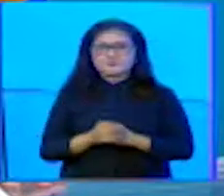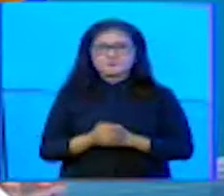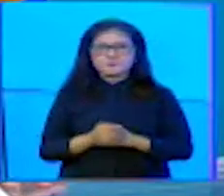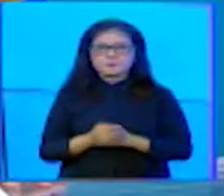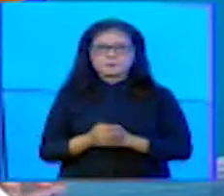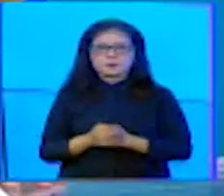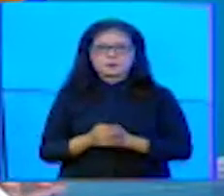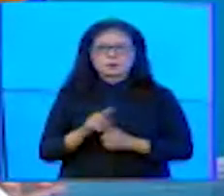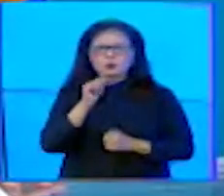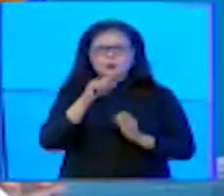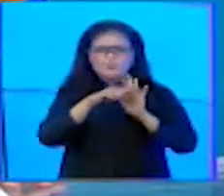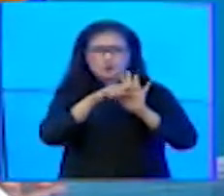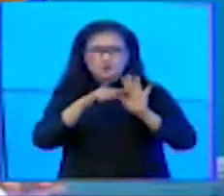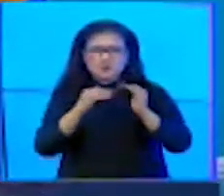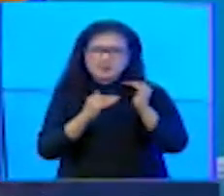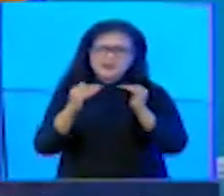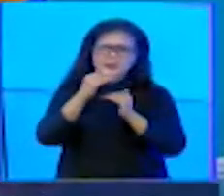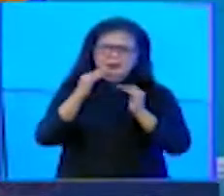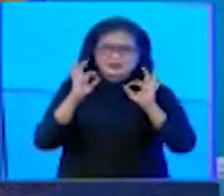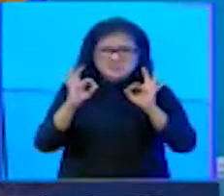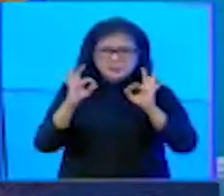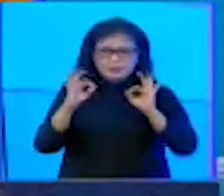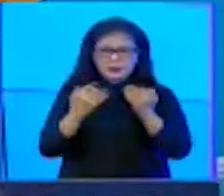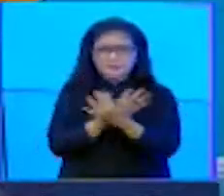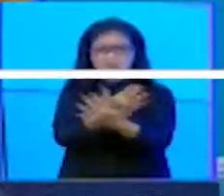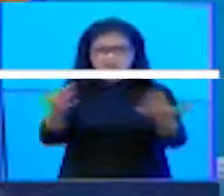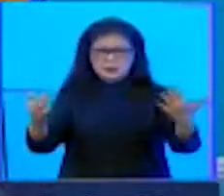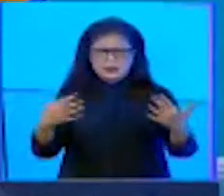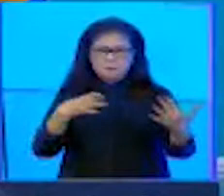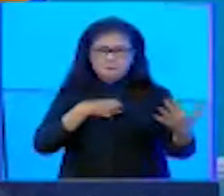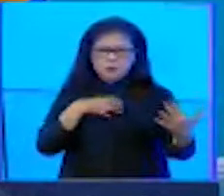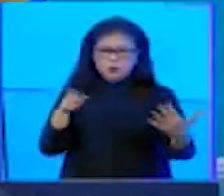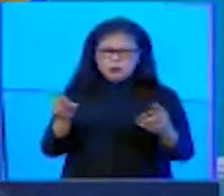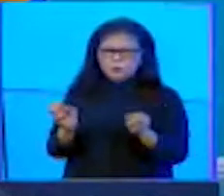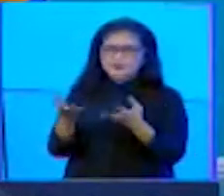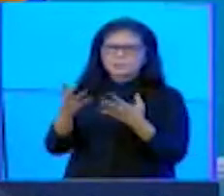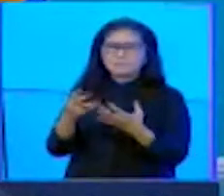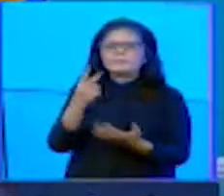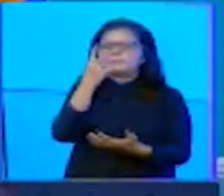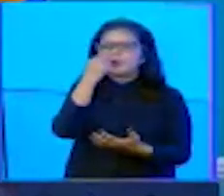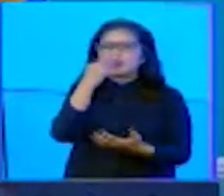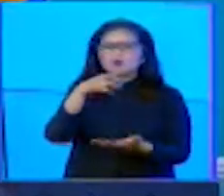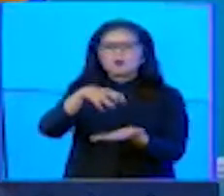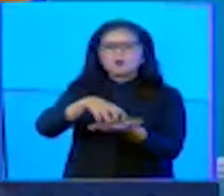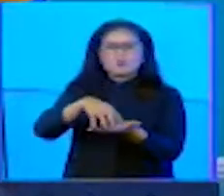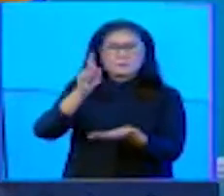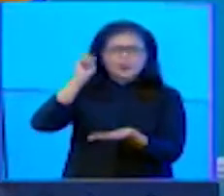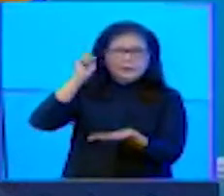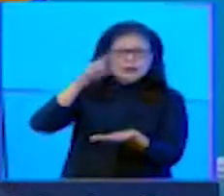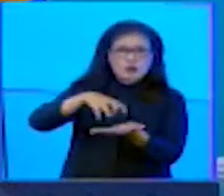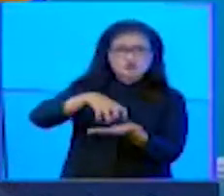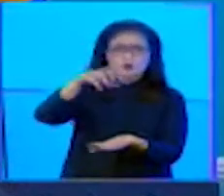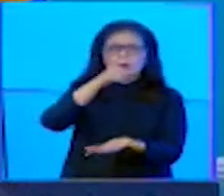Pemirsa, berkurangnya tingkat kedisiplinan masyarakat diduga menjadi penyebab Bandung rawan zona merah. Penyebaran COVID-19 di kota Bandung